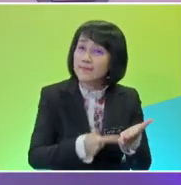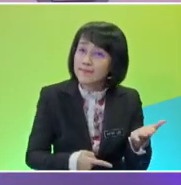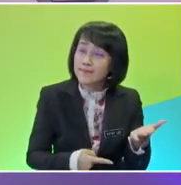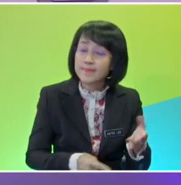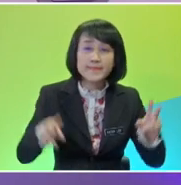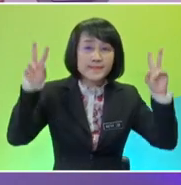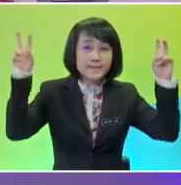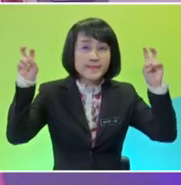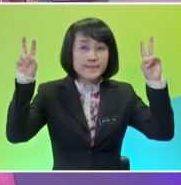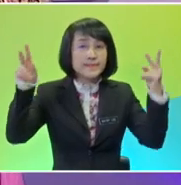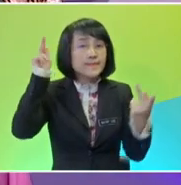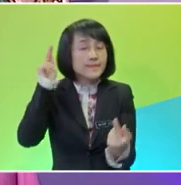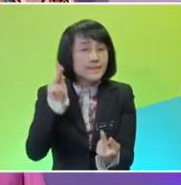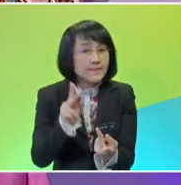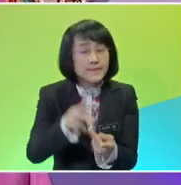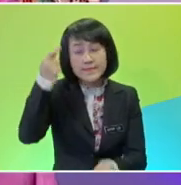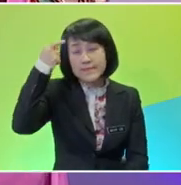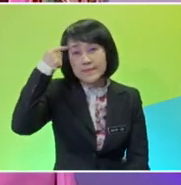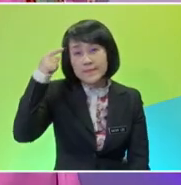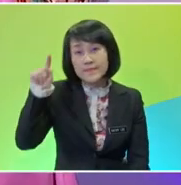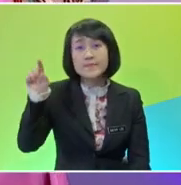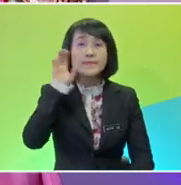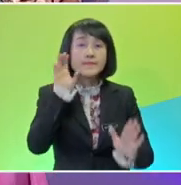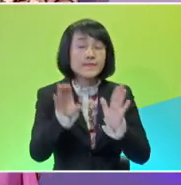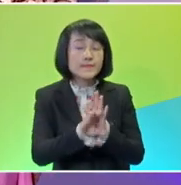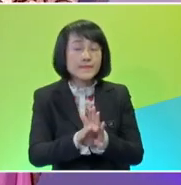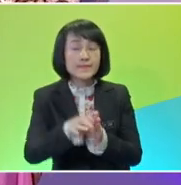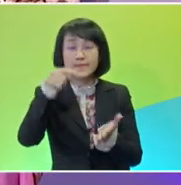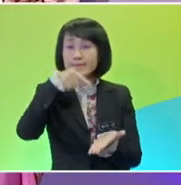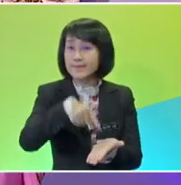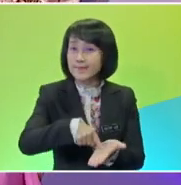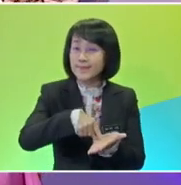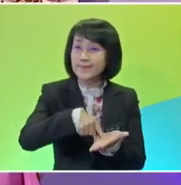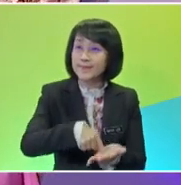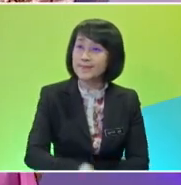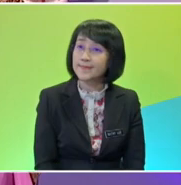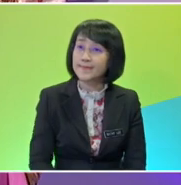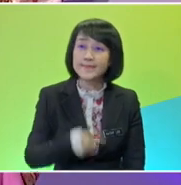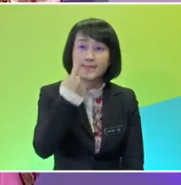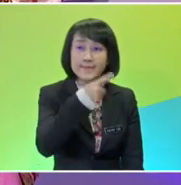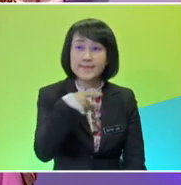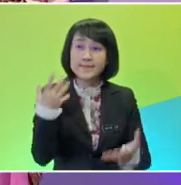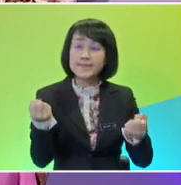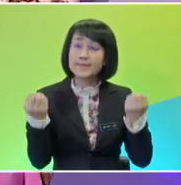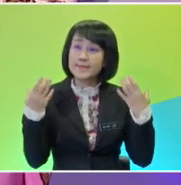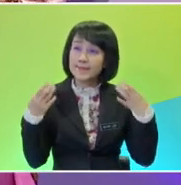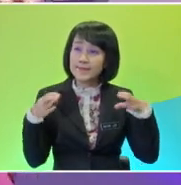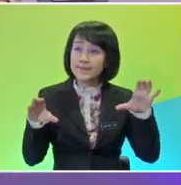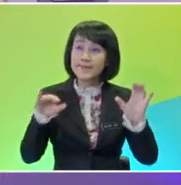tajuk yang sesuai untuk gambar-gambar ini Hah Siapa yang